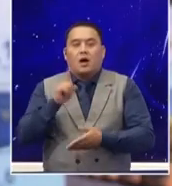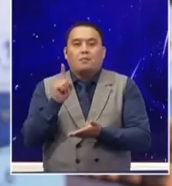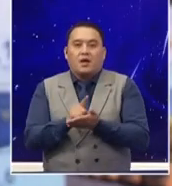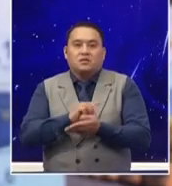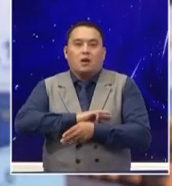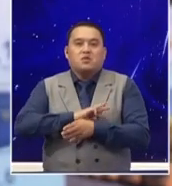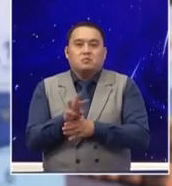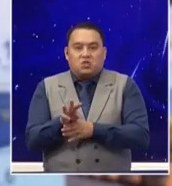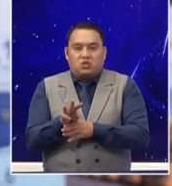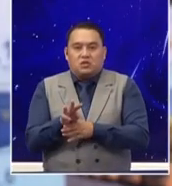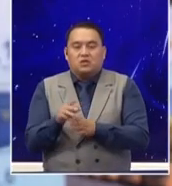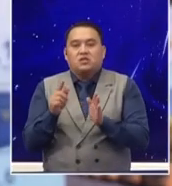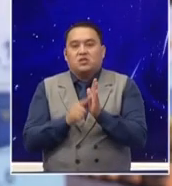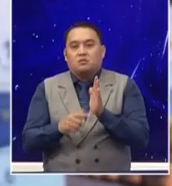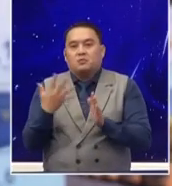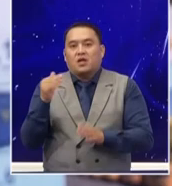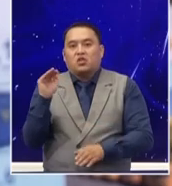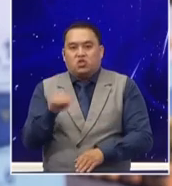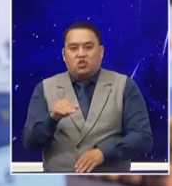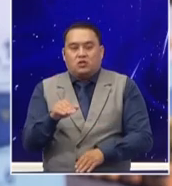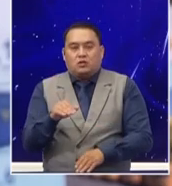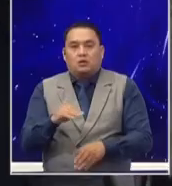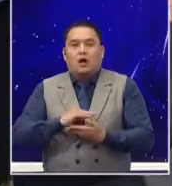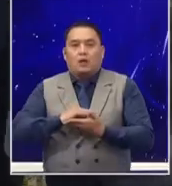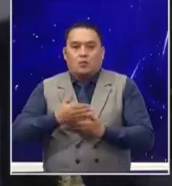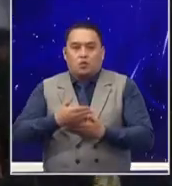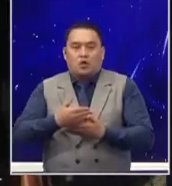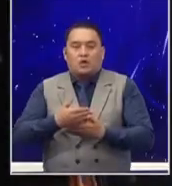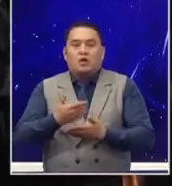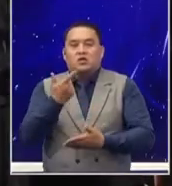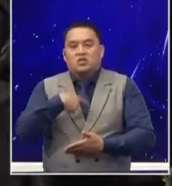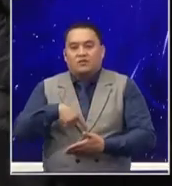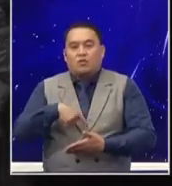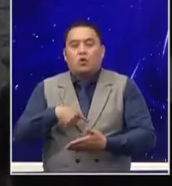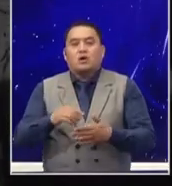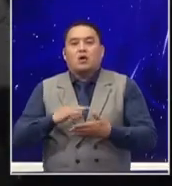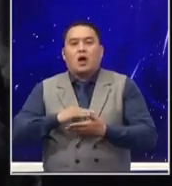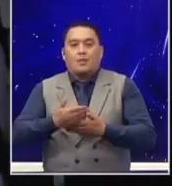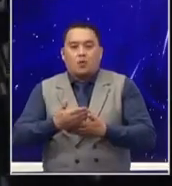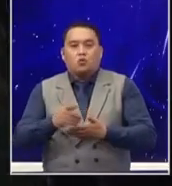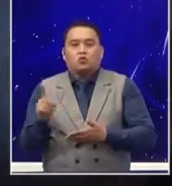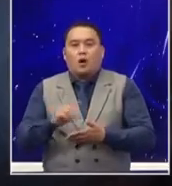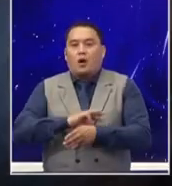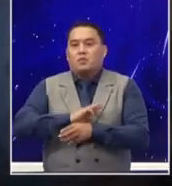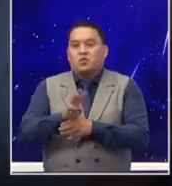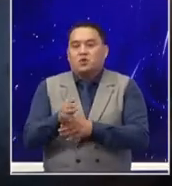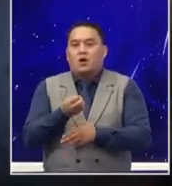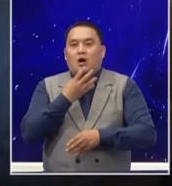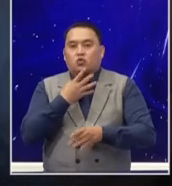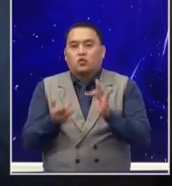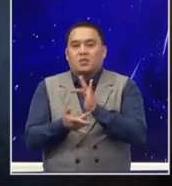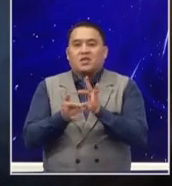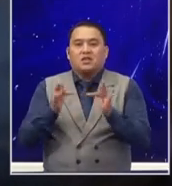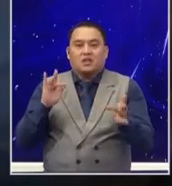обеспечить 75 тысяч компьютеров. Иметь компьютер – это часть дела. Необходимо также быть обеспеченным хорошим